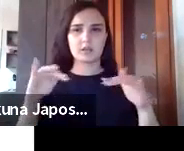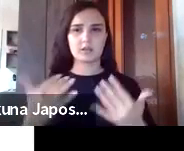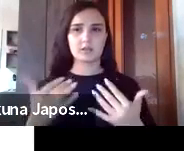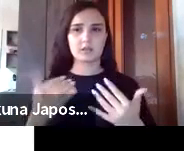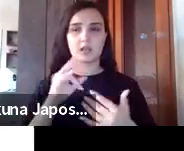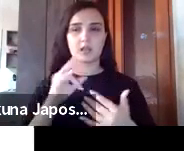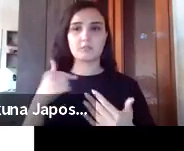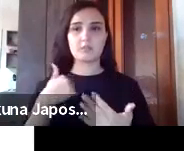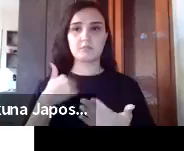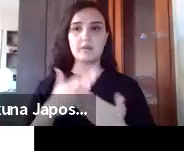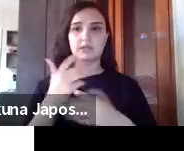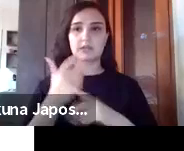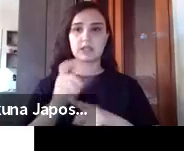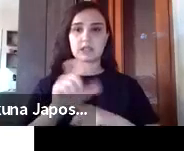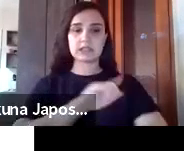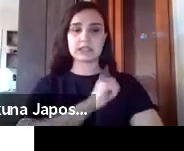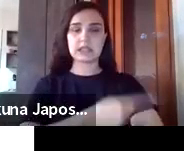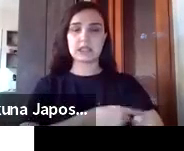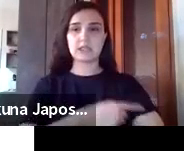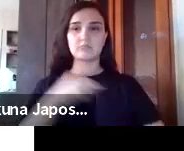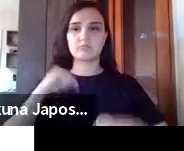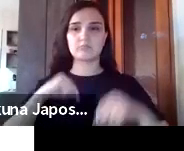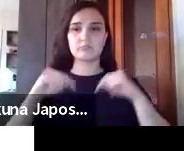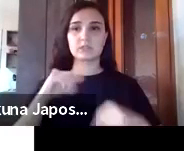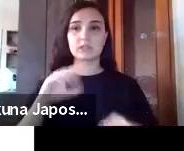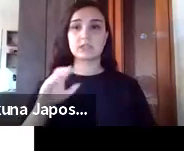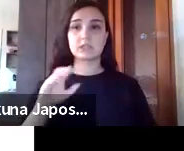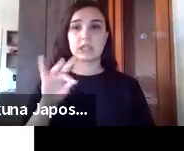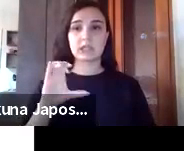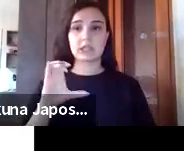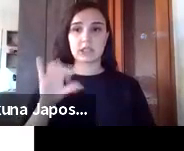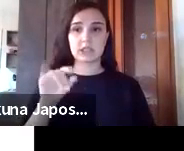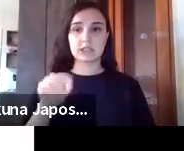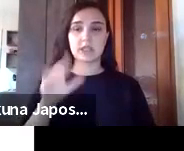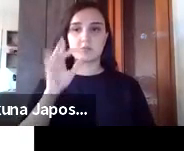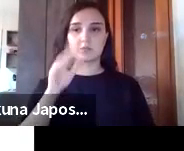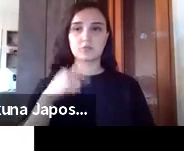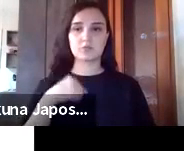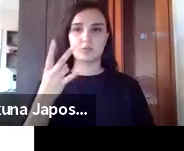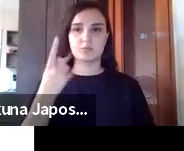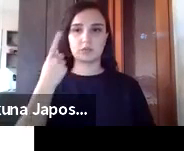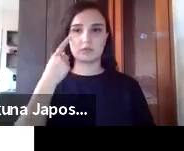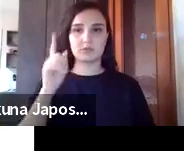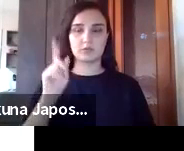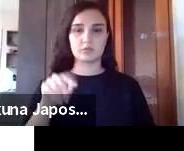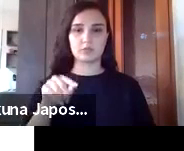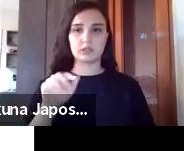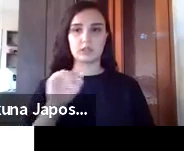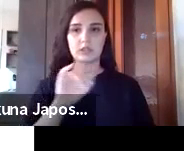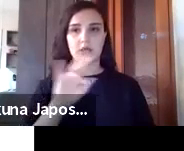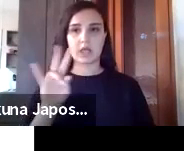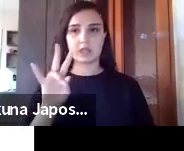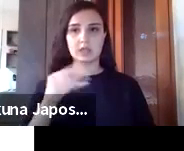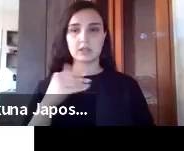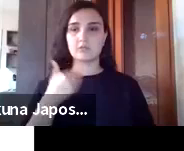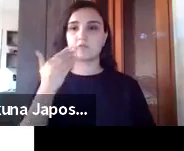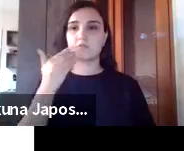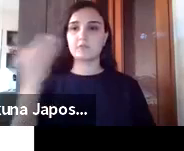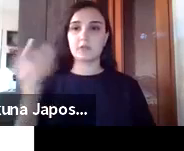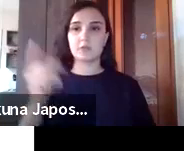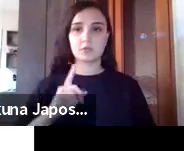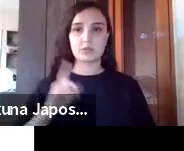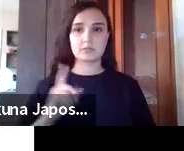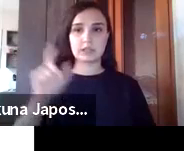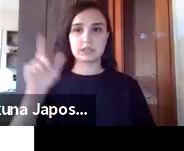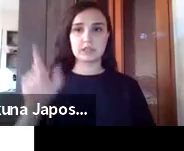მე მაქვს ძალიან ძლიერი სტრესი. ამ შემთხვევაშიც მე უნდა ვიცოდე, რომ ან მივმართო სპეციალისტ